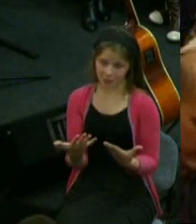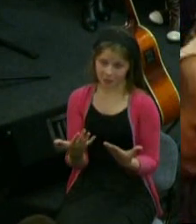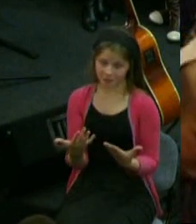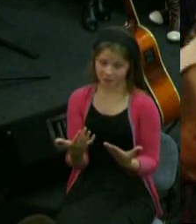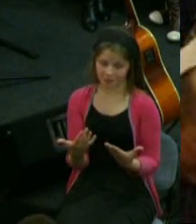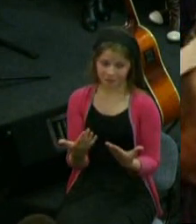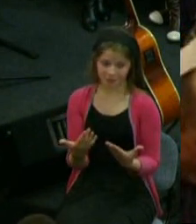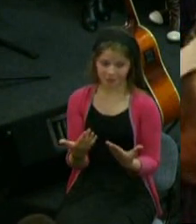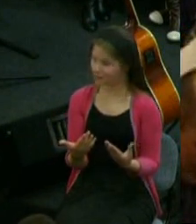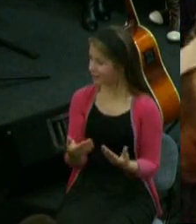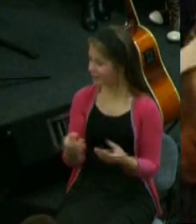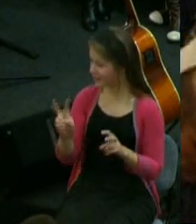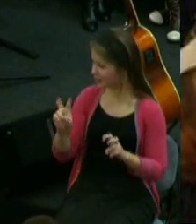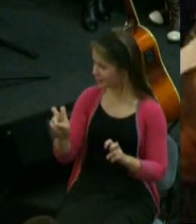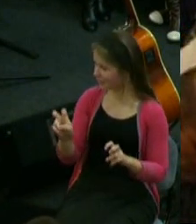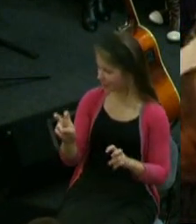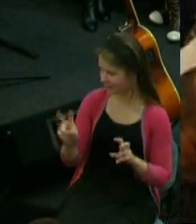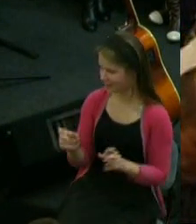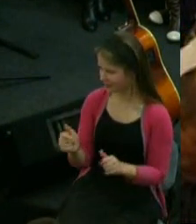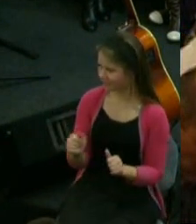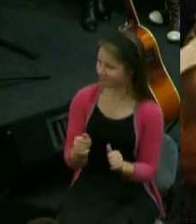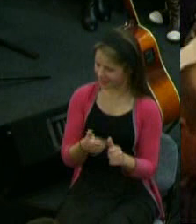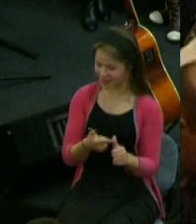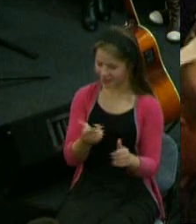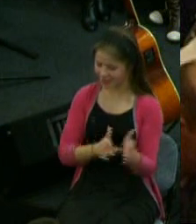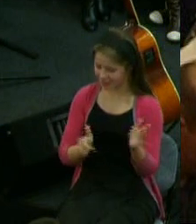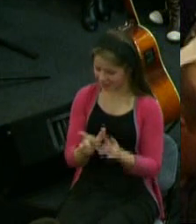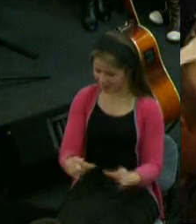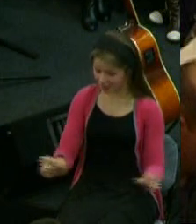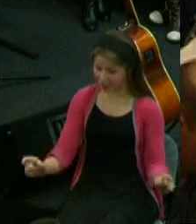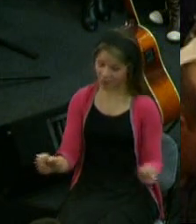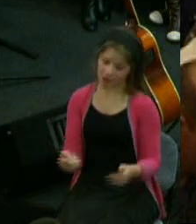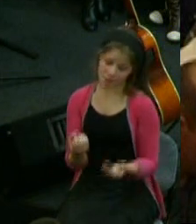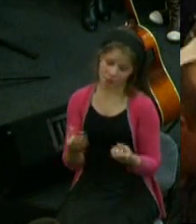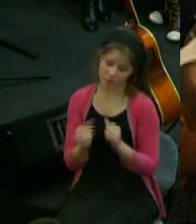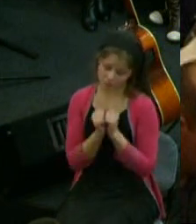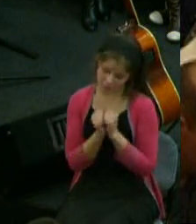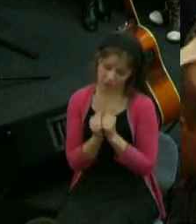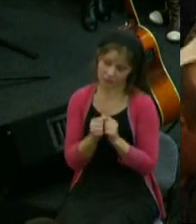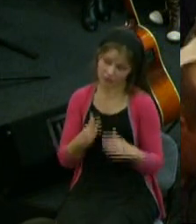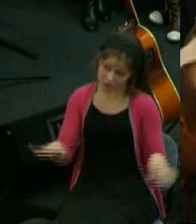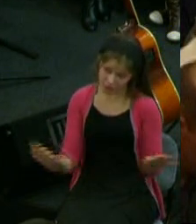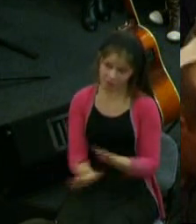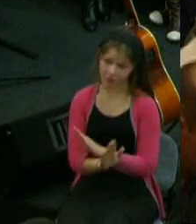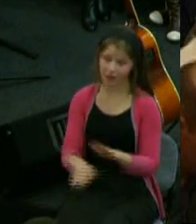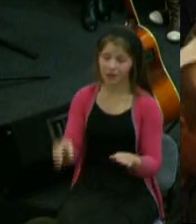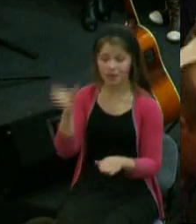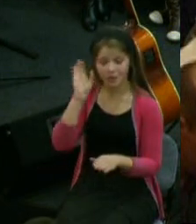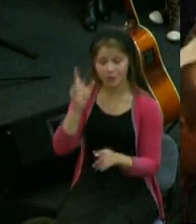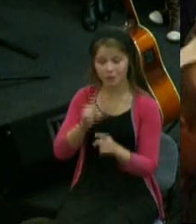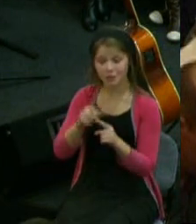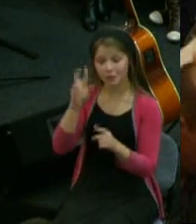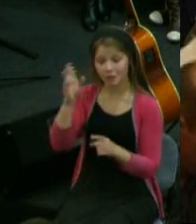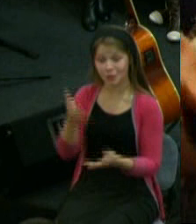ми християни, сповідуємо живого Бога, ми в церкві молимося, співаємо, молимося, слухаємо Боже Слово, кажемо слава